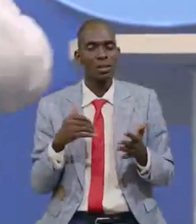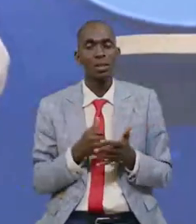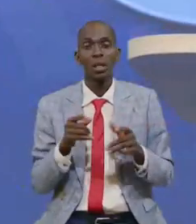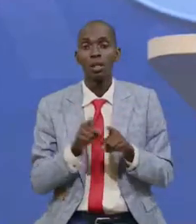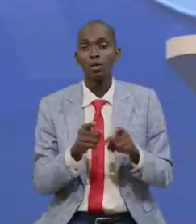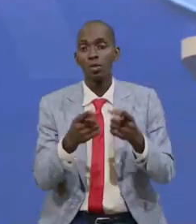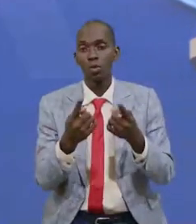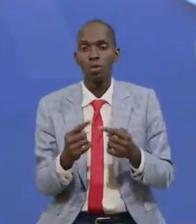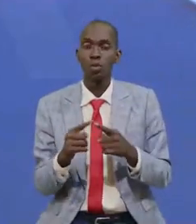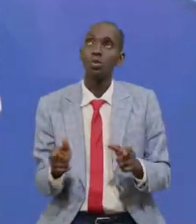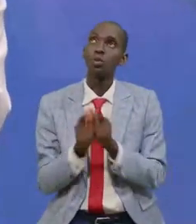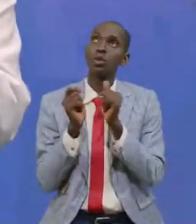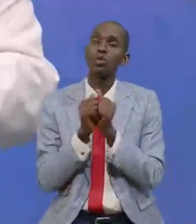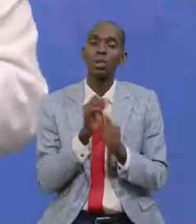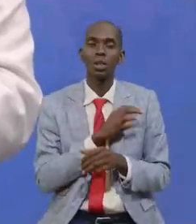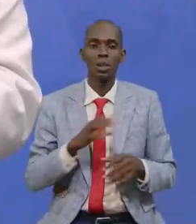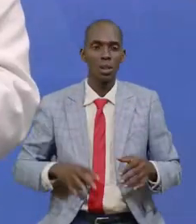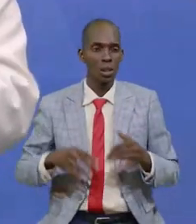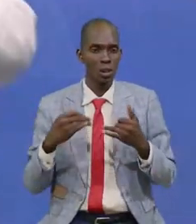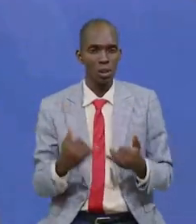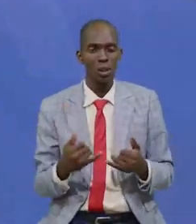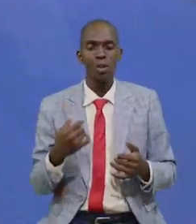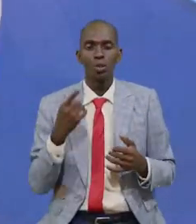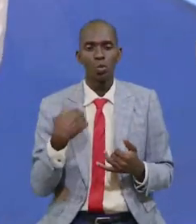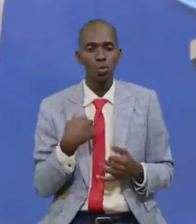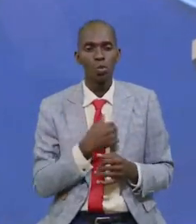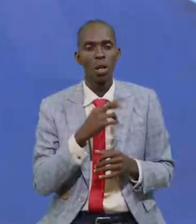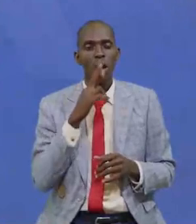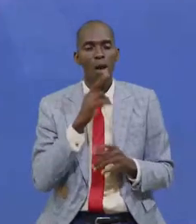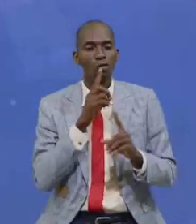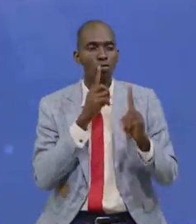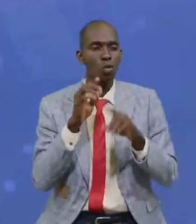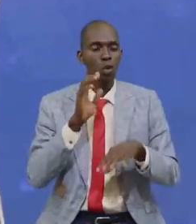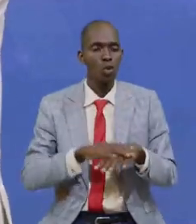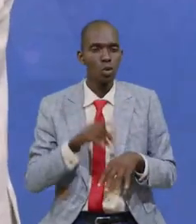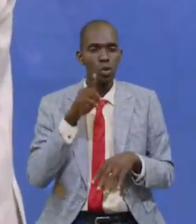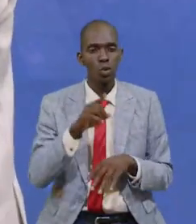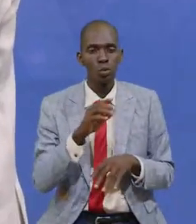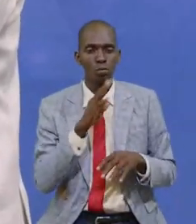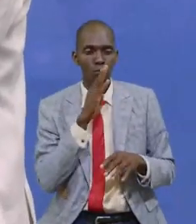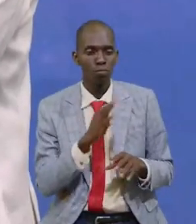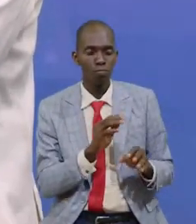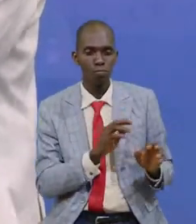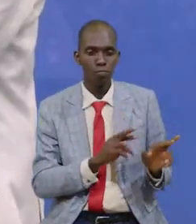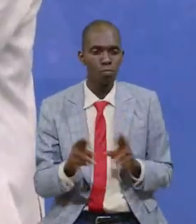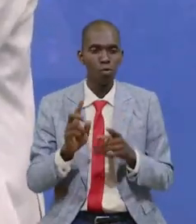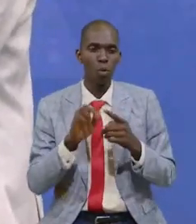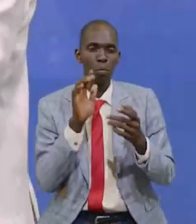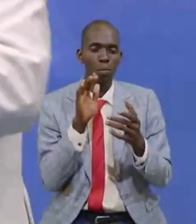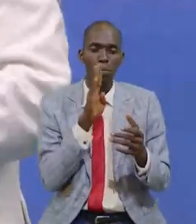parole, comme vous venez maintenant à Christ, on parle du mariage avec Christ. Comprenez, le